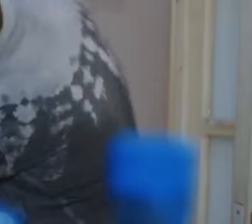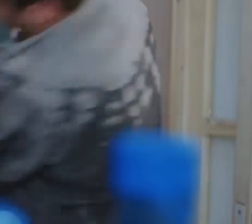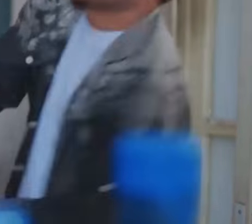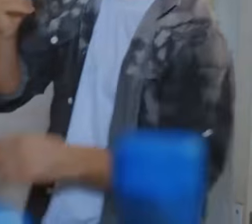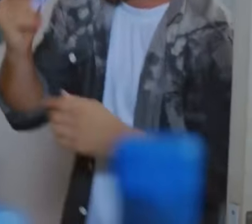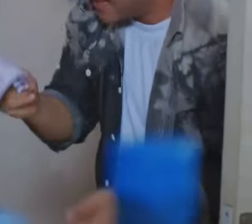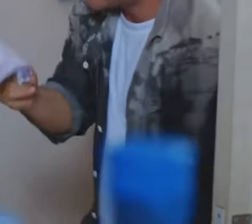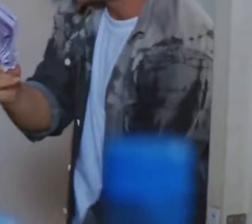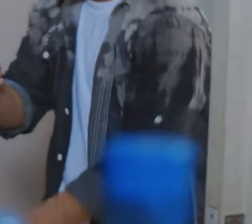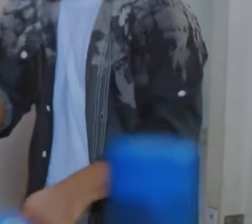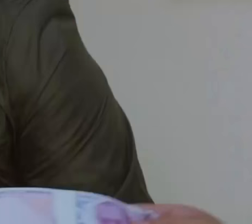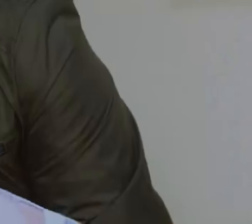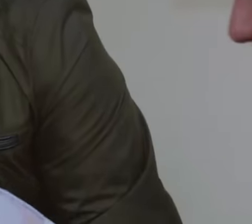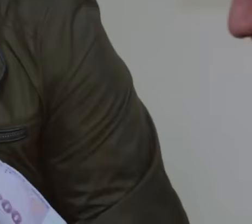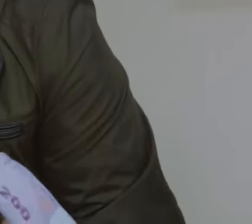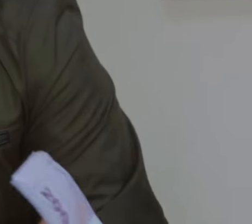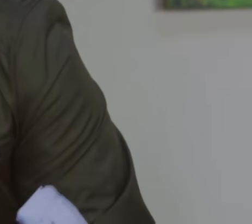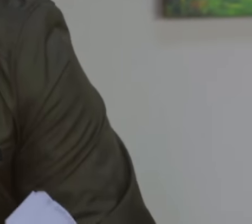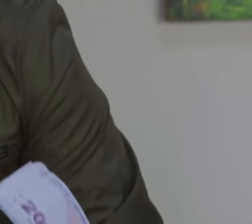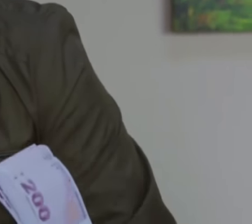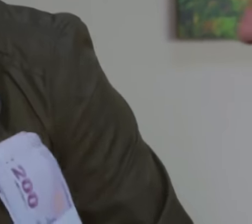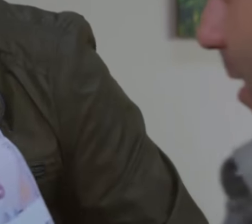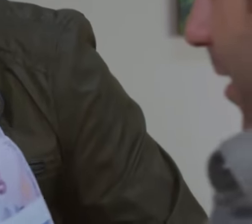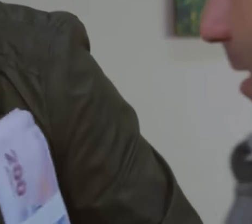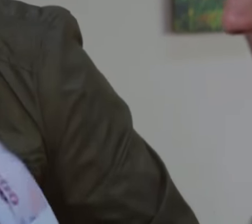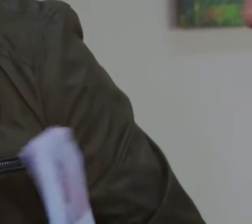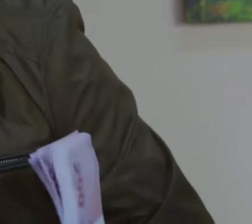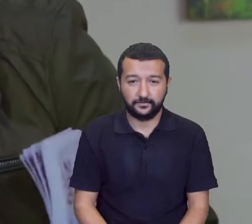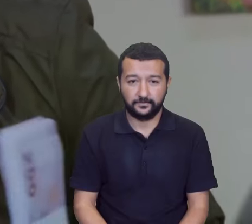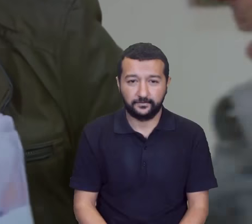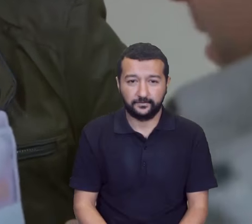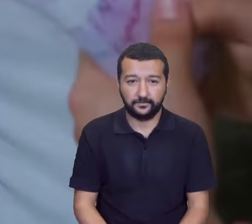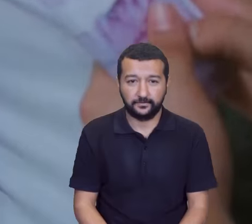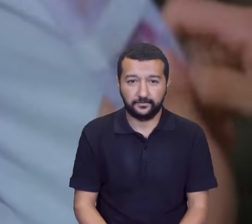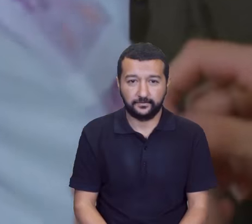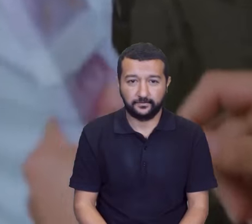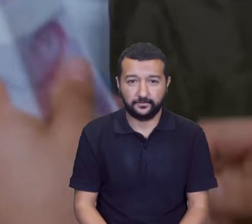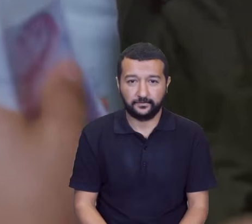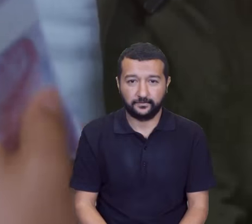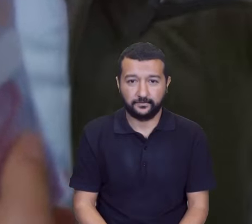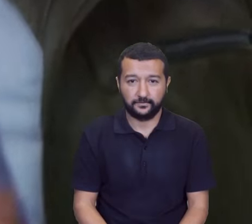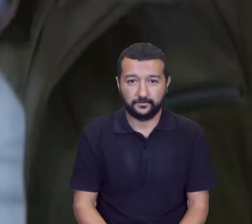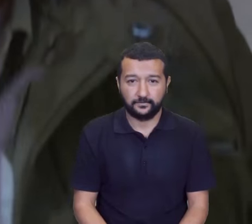Montunun iç ceplerine el atıp paraları çıkardı. Şener montunun yırtık kenarına baktı.